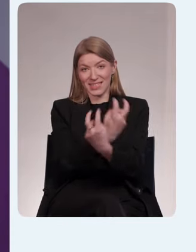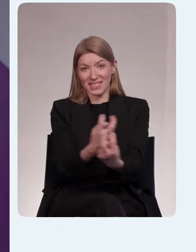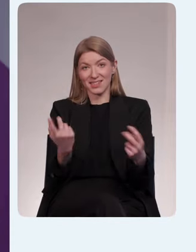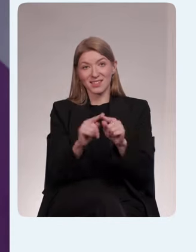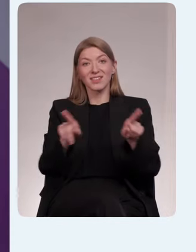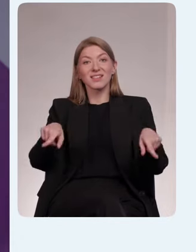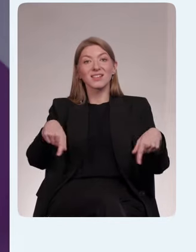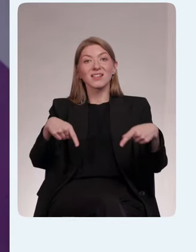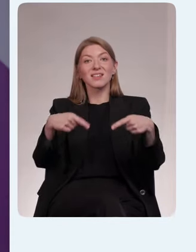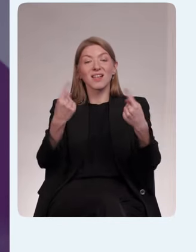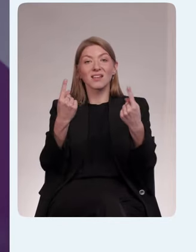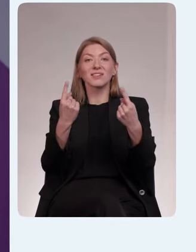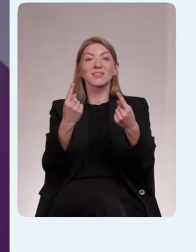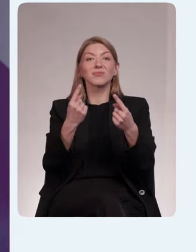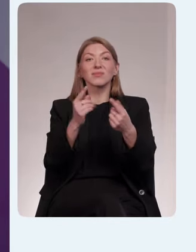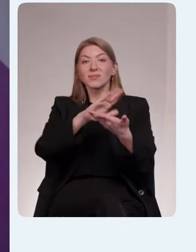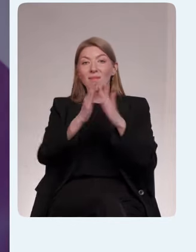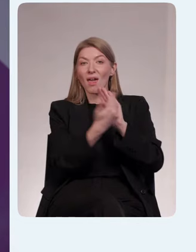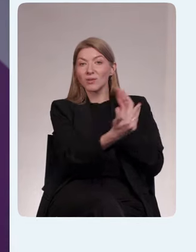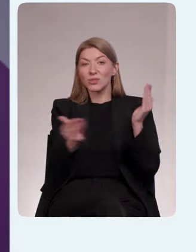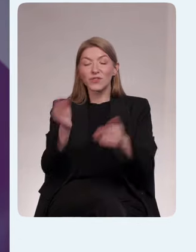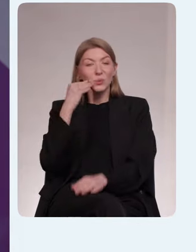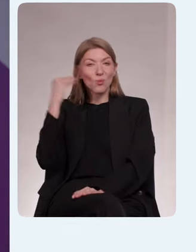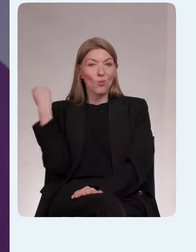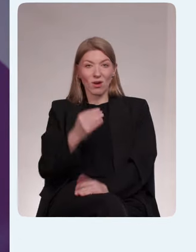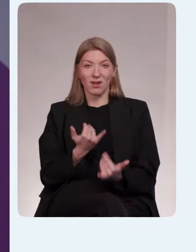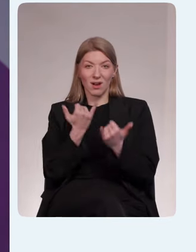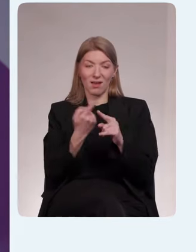создаст лучшую атмосферу для мероприятия.